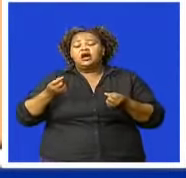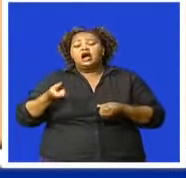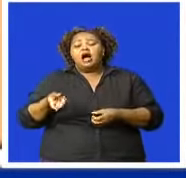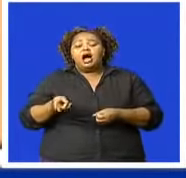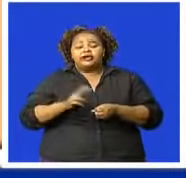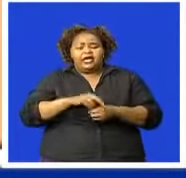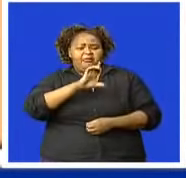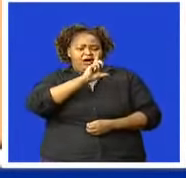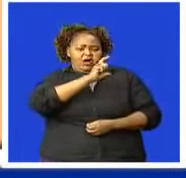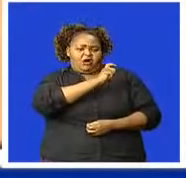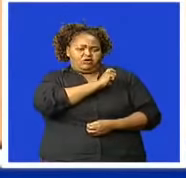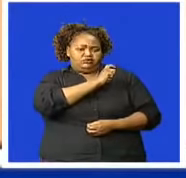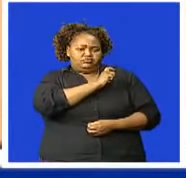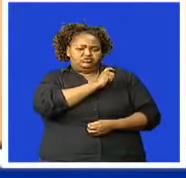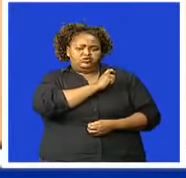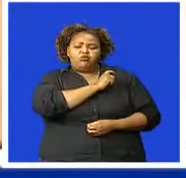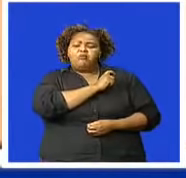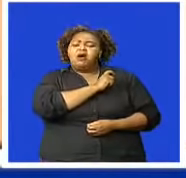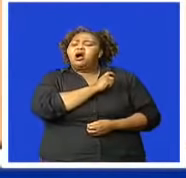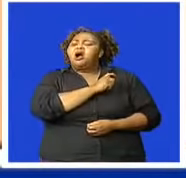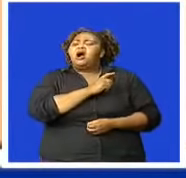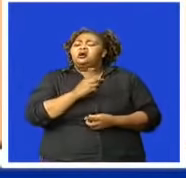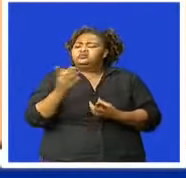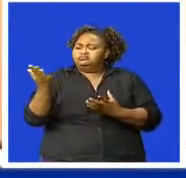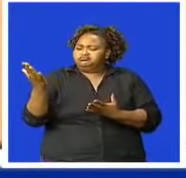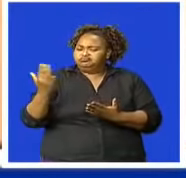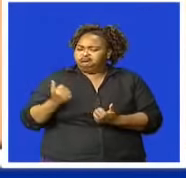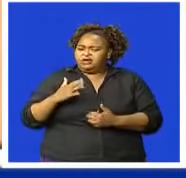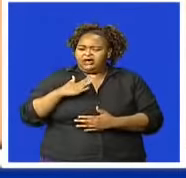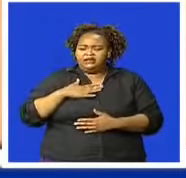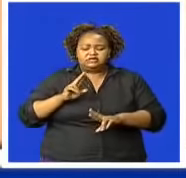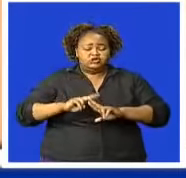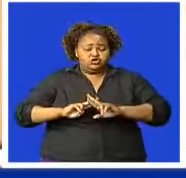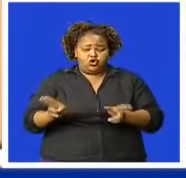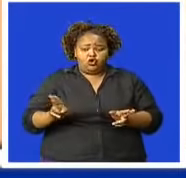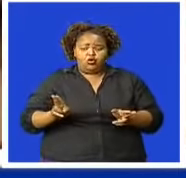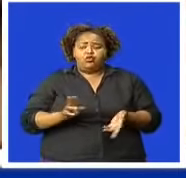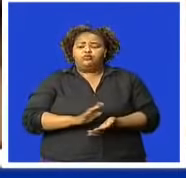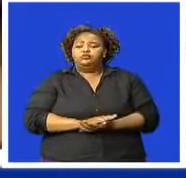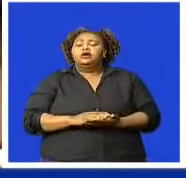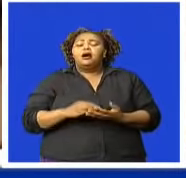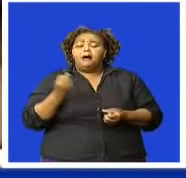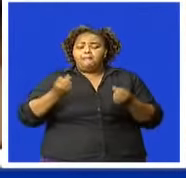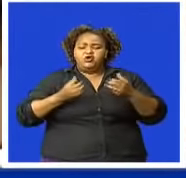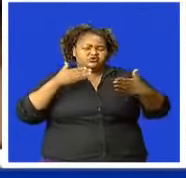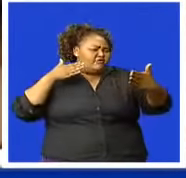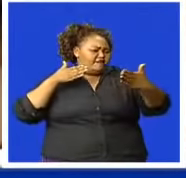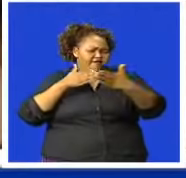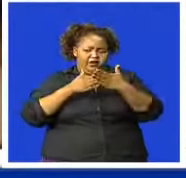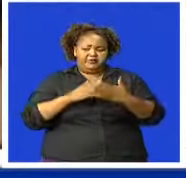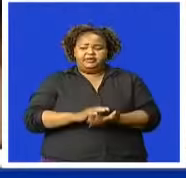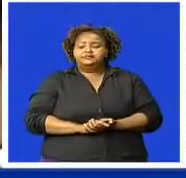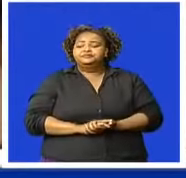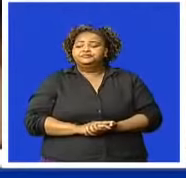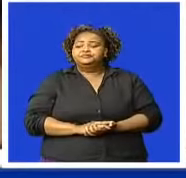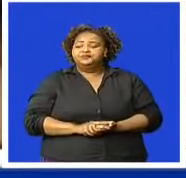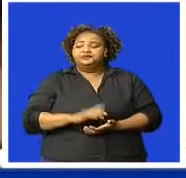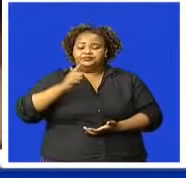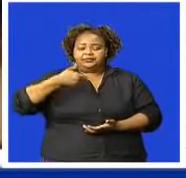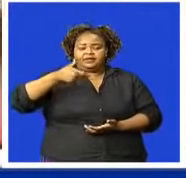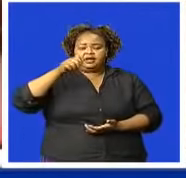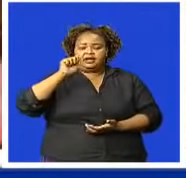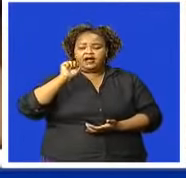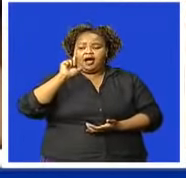tisitha kokuthi singaveli bantu bangedingala ngakithi bagege timoto sigcina sesiwaluza kanjani egalphe siphofane nigasolina waphela